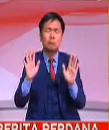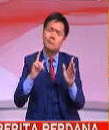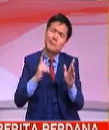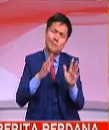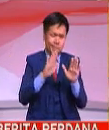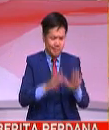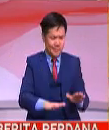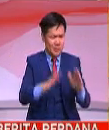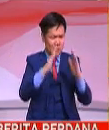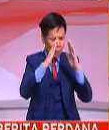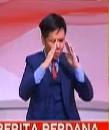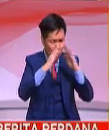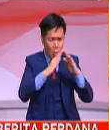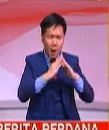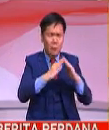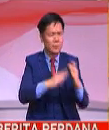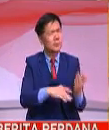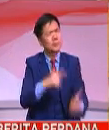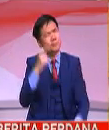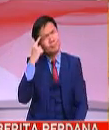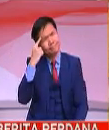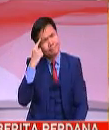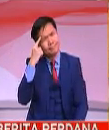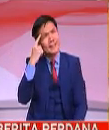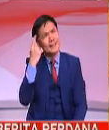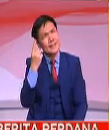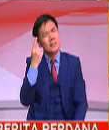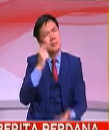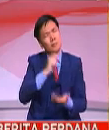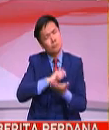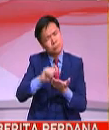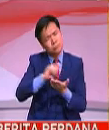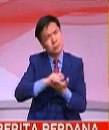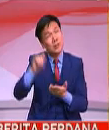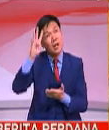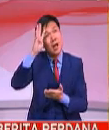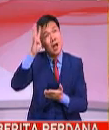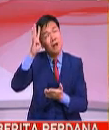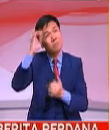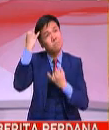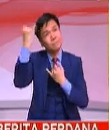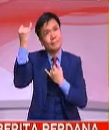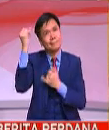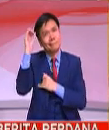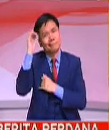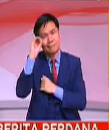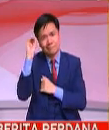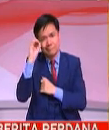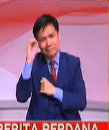dia lebih fokus ke sana. Kadang-kadang kita sangkut juga sebab PKP kan, kita tak boleh keluar. Idea pun tak ada.